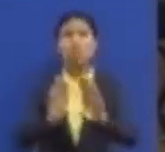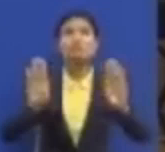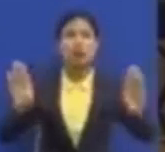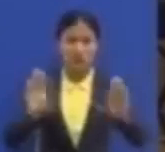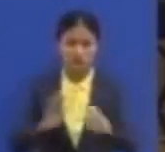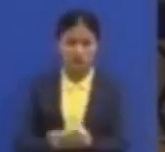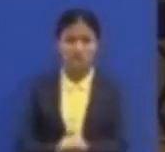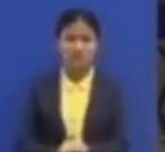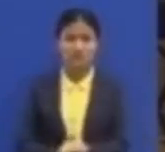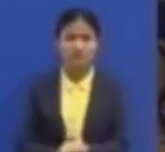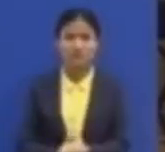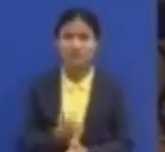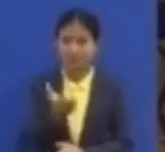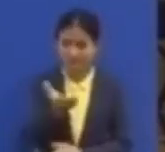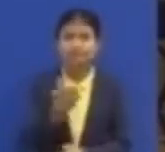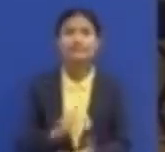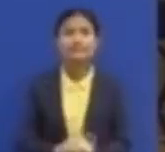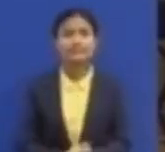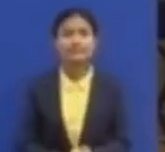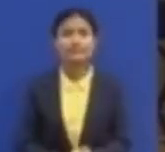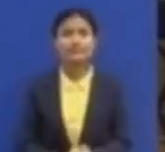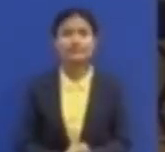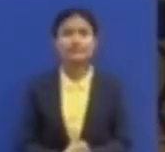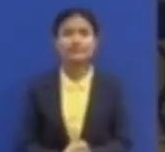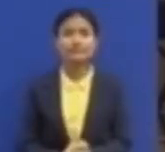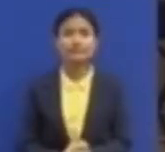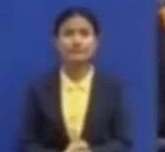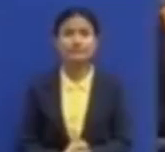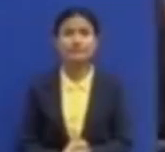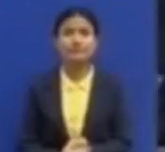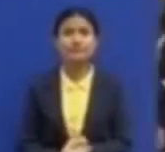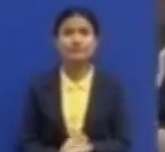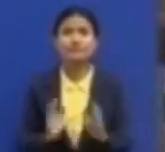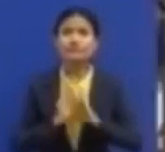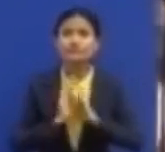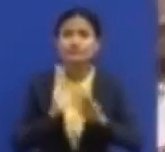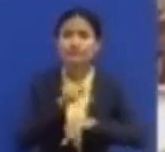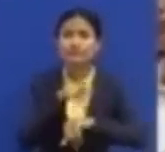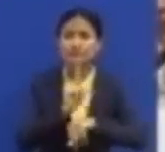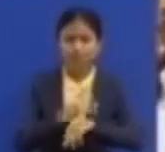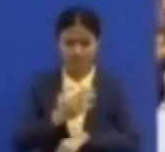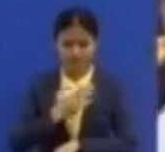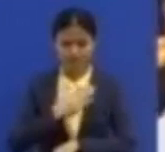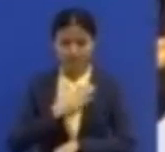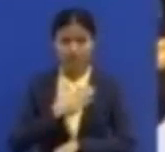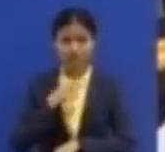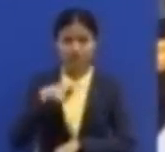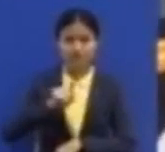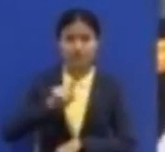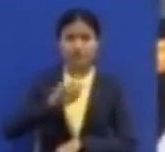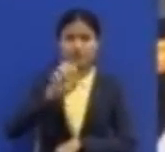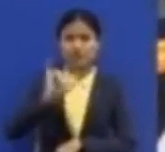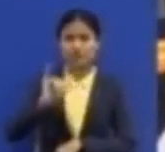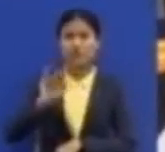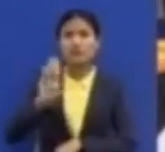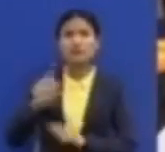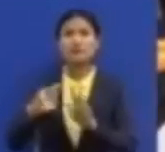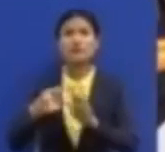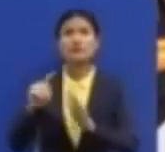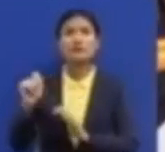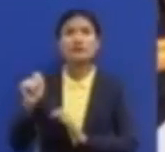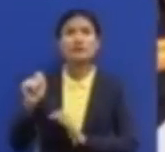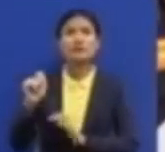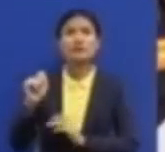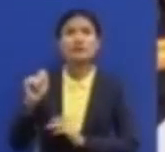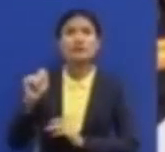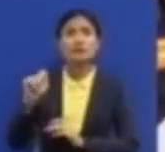จเชิญครับ ครับขอบคุณครับท่านประธานเรียนท่านประธานที่เคารพผมปิยบุตรแสงกนกกุลสมาชิกสภาผู้แทนราษฎรระบบบัญชีรายชื่อพรรคอนาคต